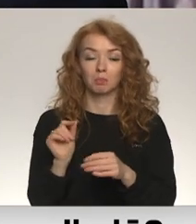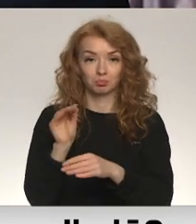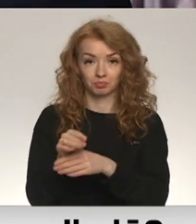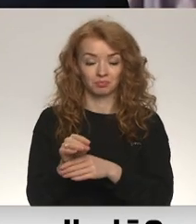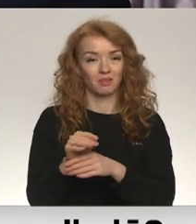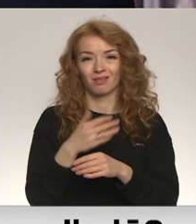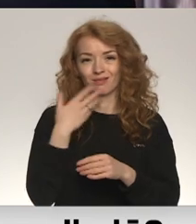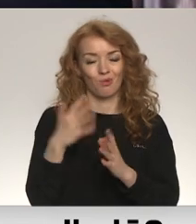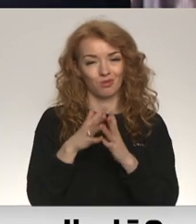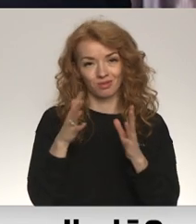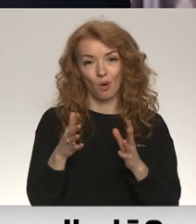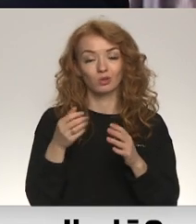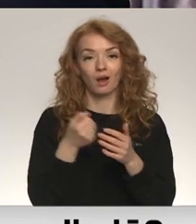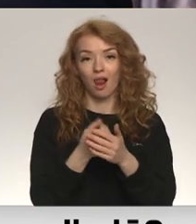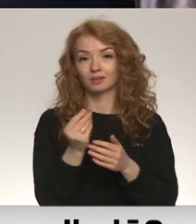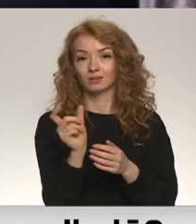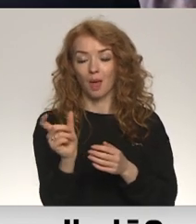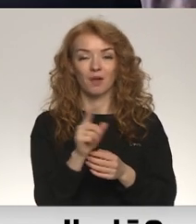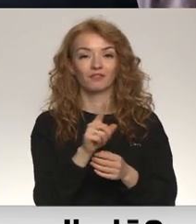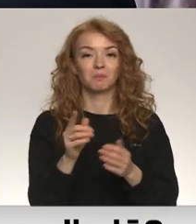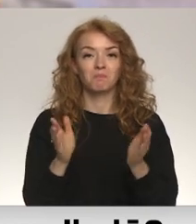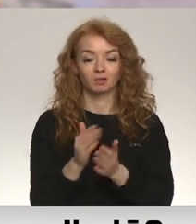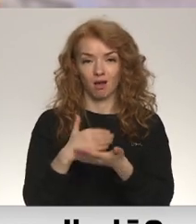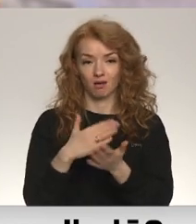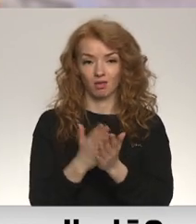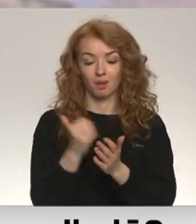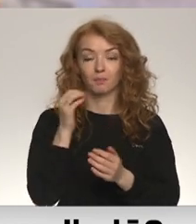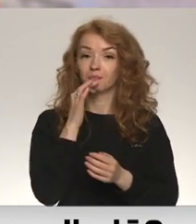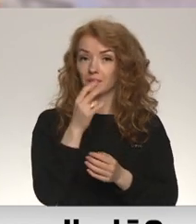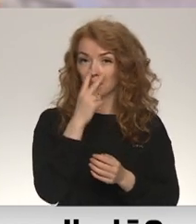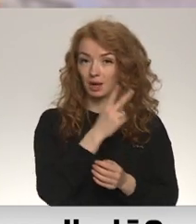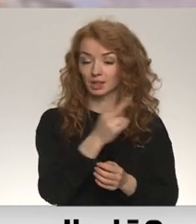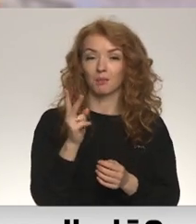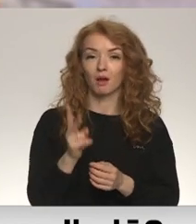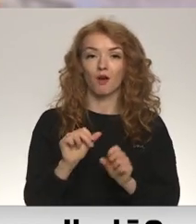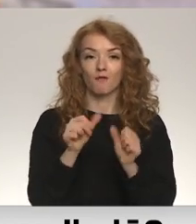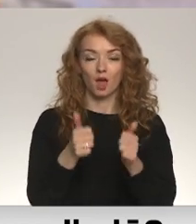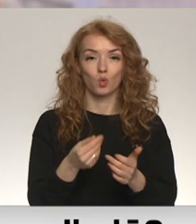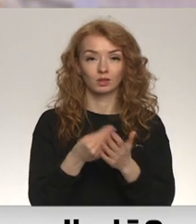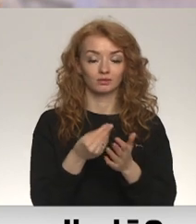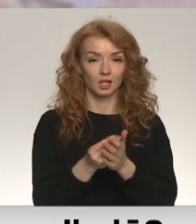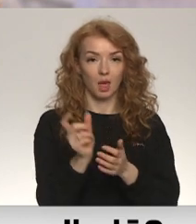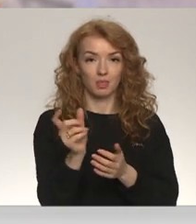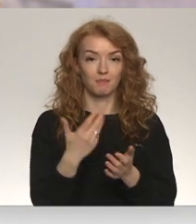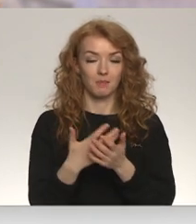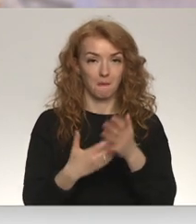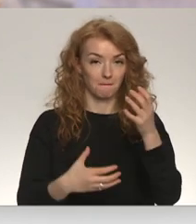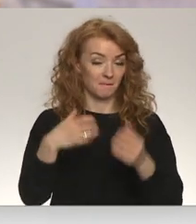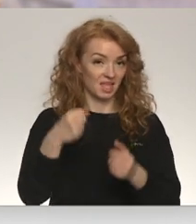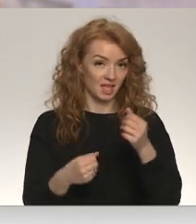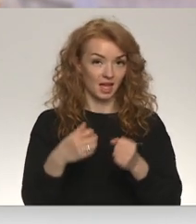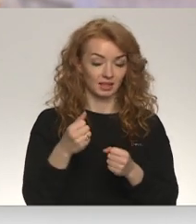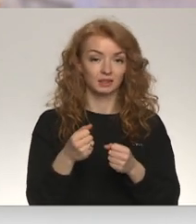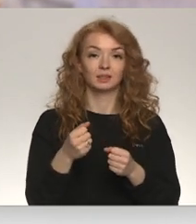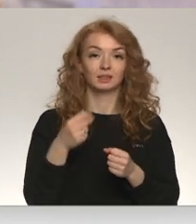neesot tas lielākais. Gal cenā tā esot vismazākā daļa. Paskatāmies, kā veidojās cenas, nu, piemēram, piens. Ja?